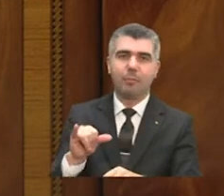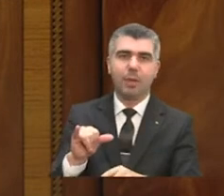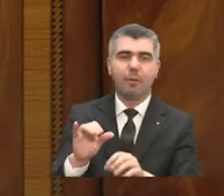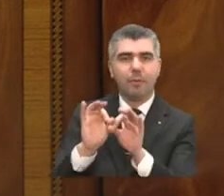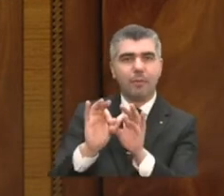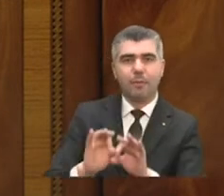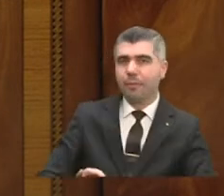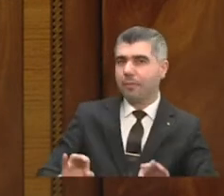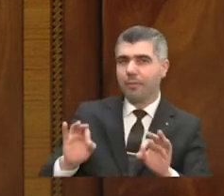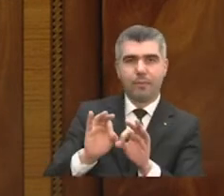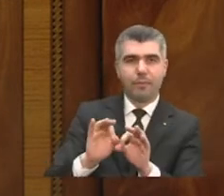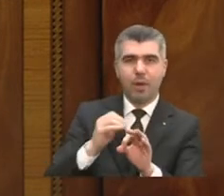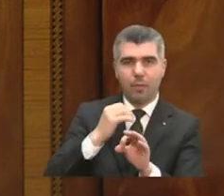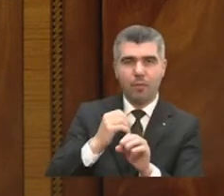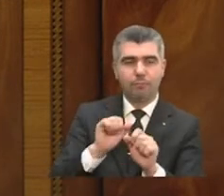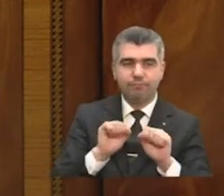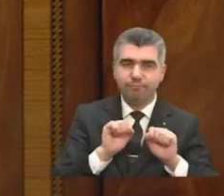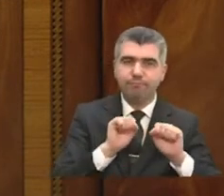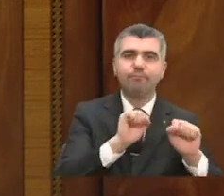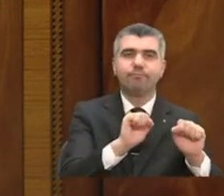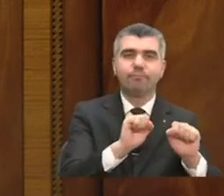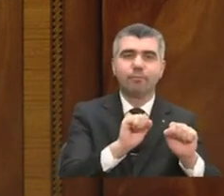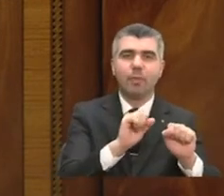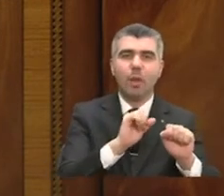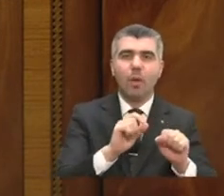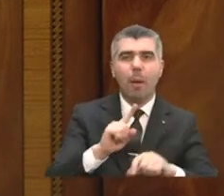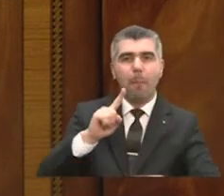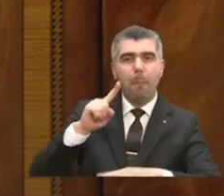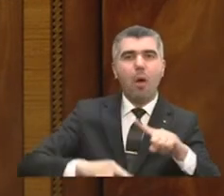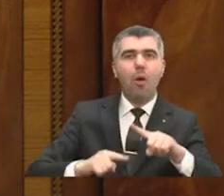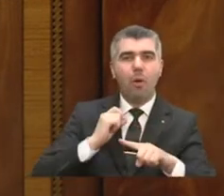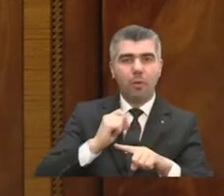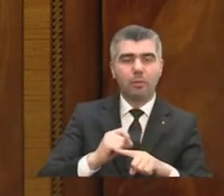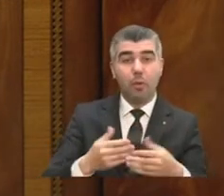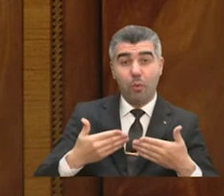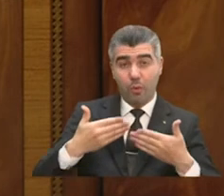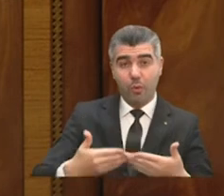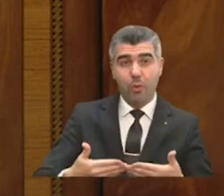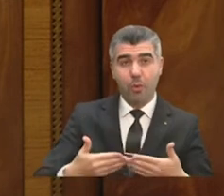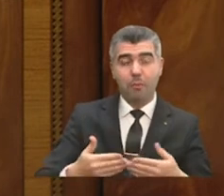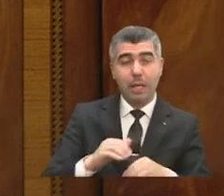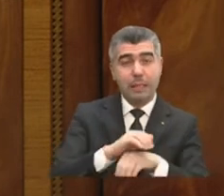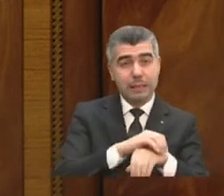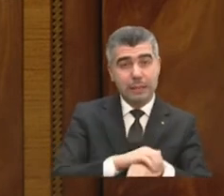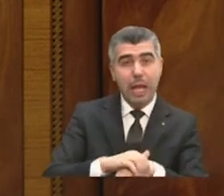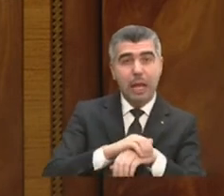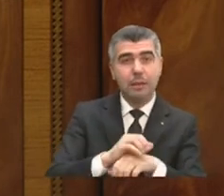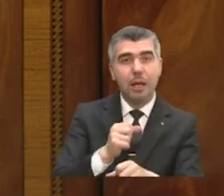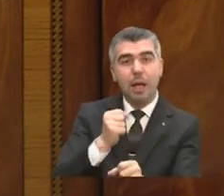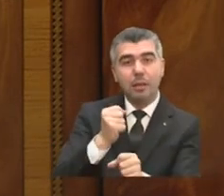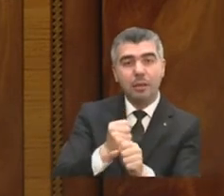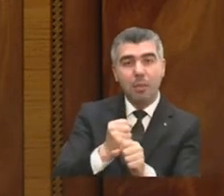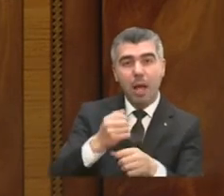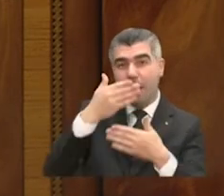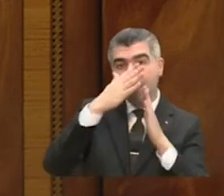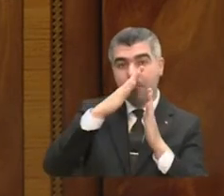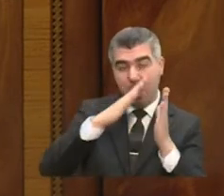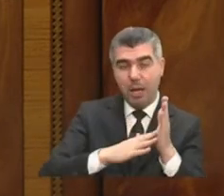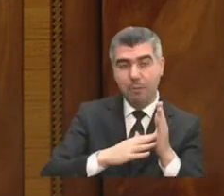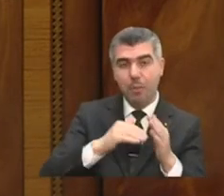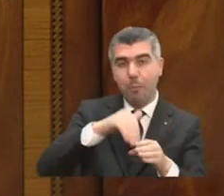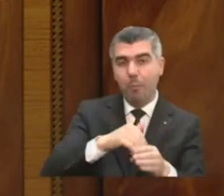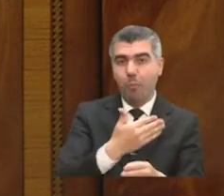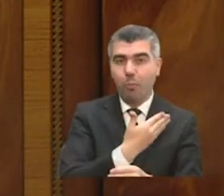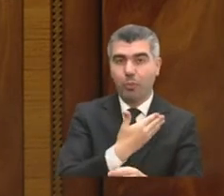tentatives de faire pression sur des décisions d'ailleurs qui sont pour certains en recours ne peut être que